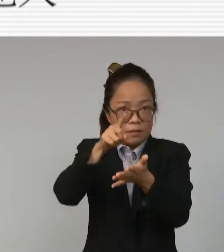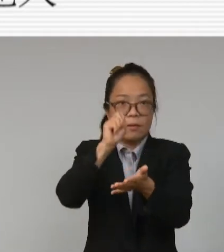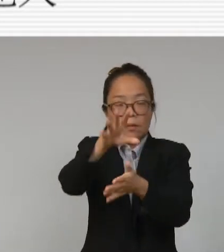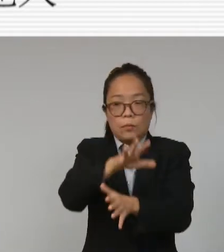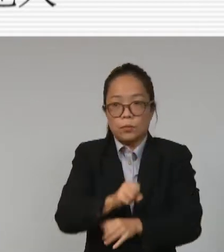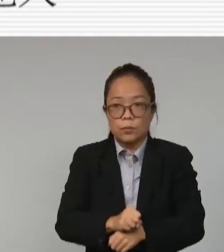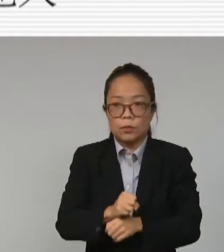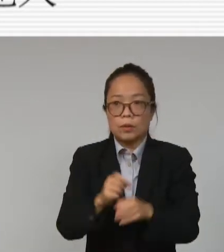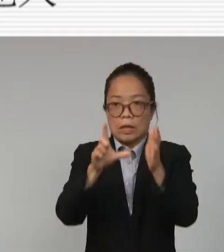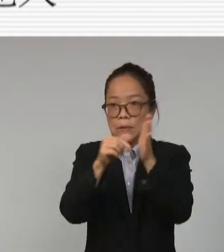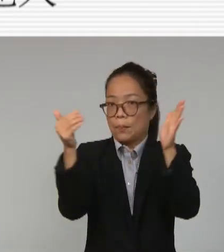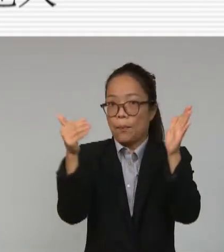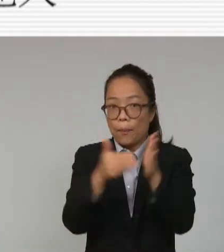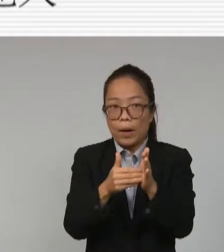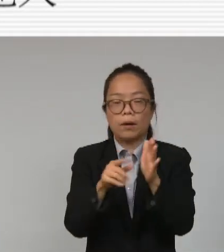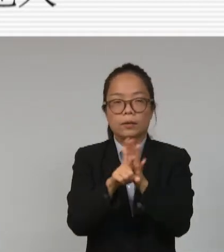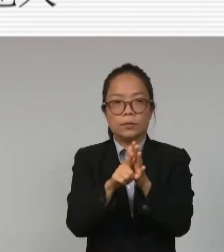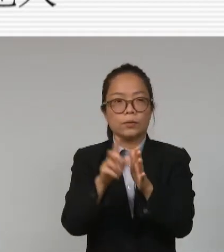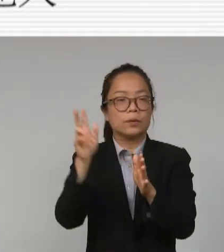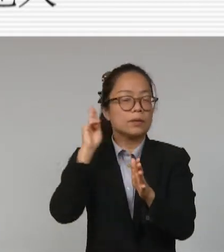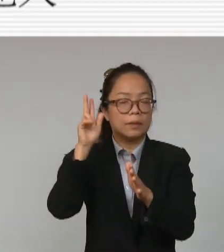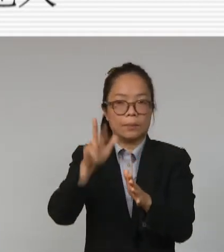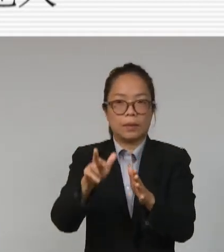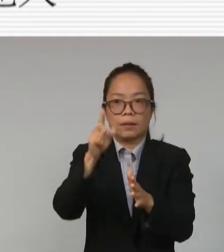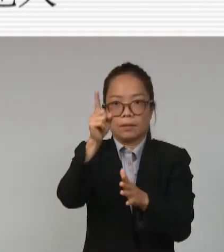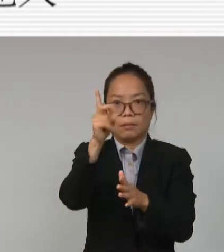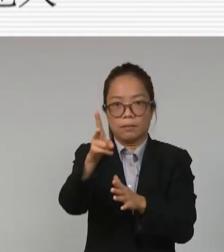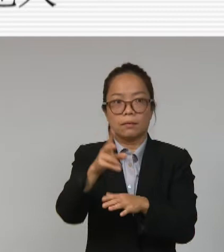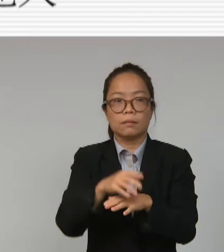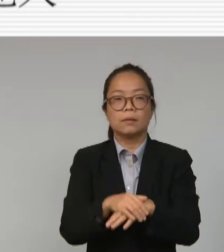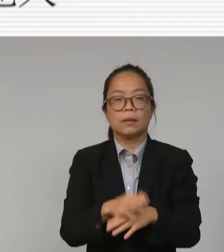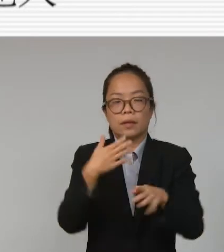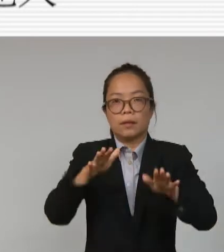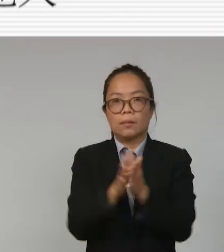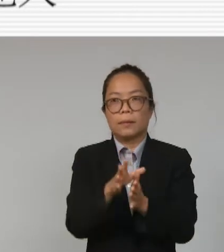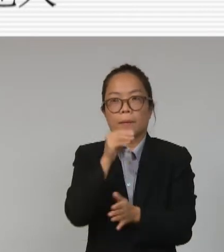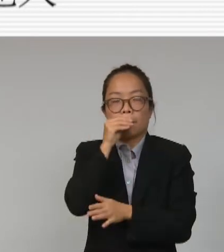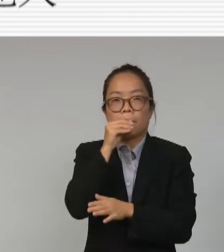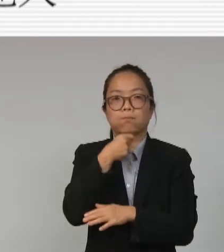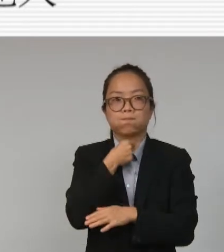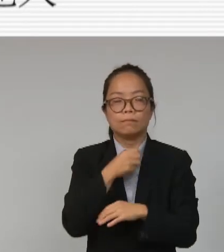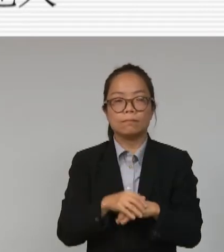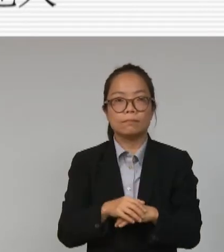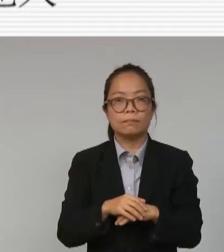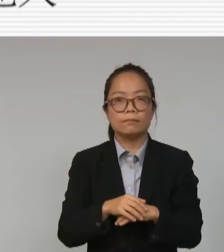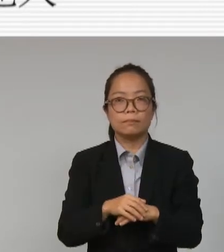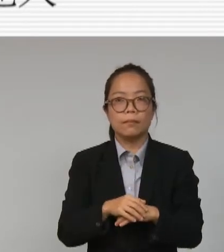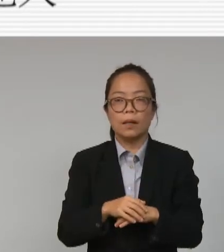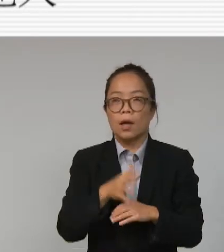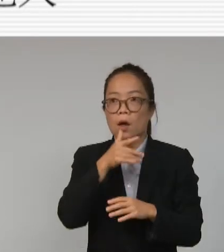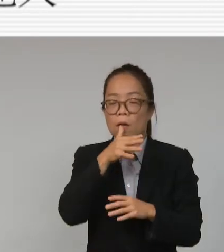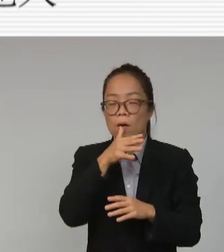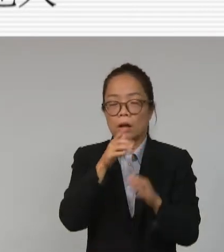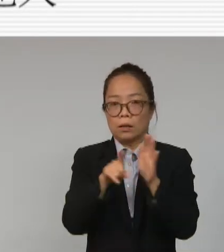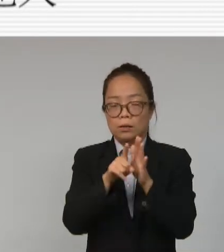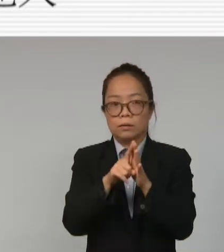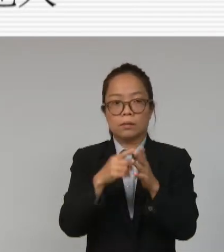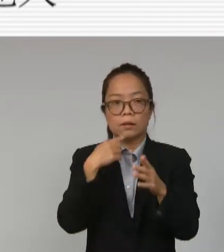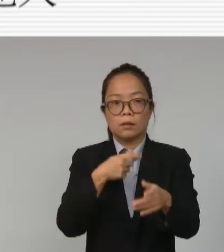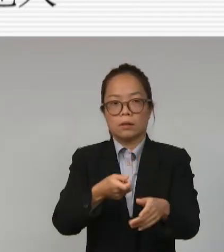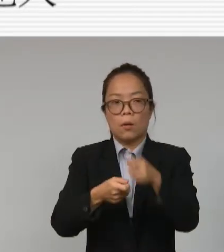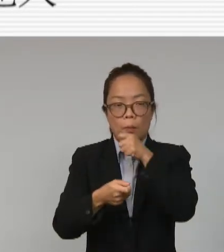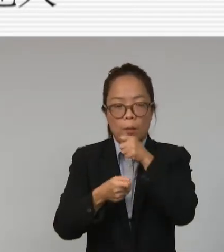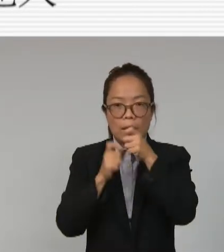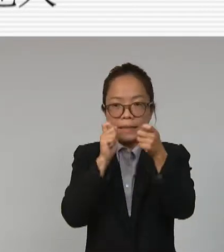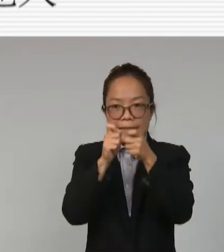发言时间结束时会按铃两声，应即停止发言。发言时请靠近麦克